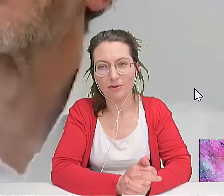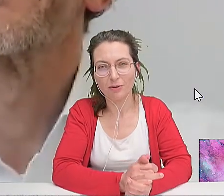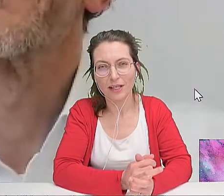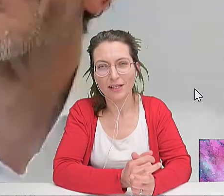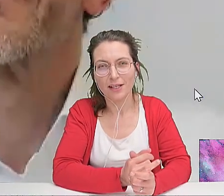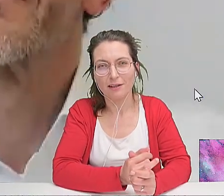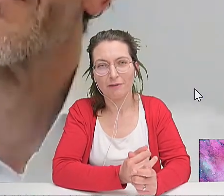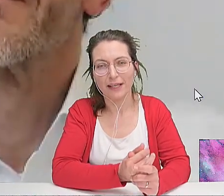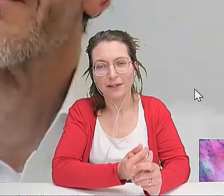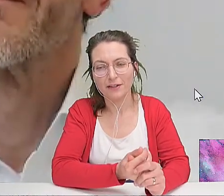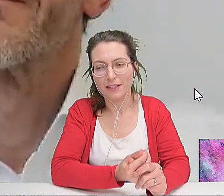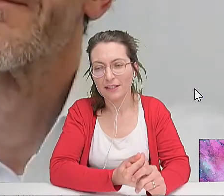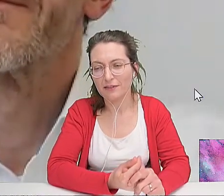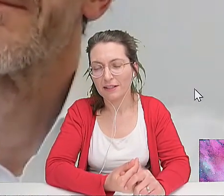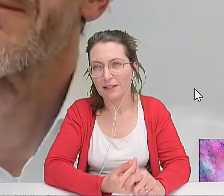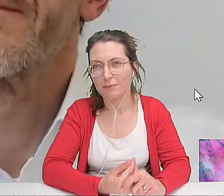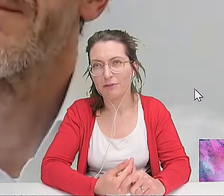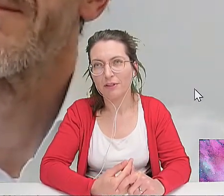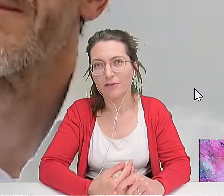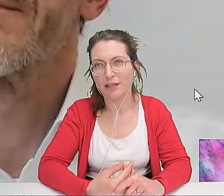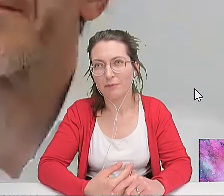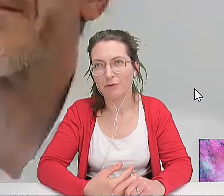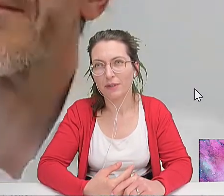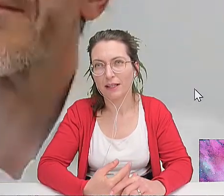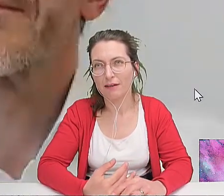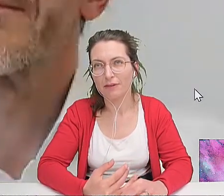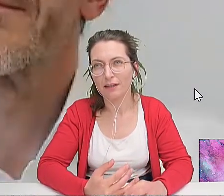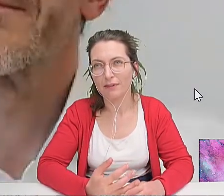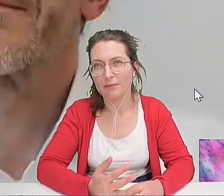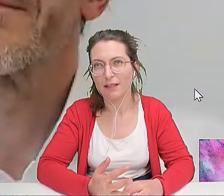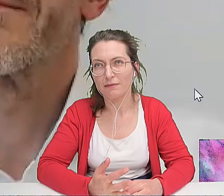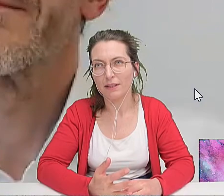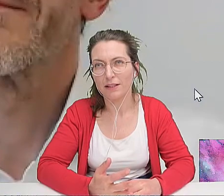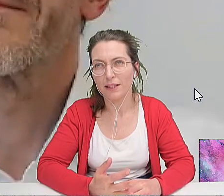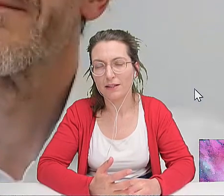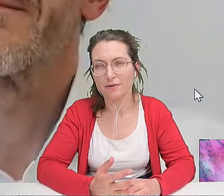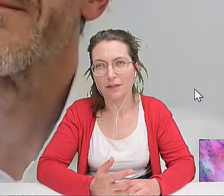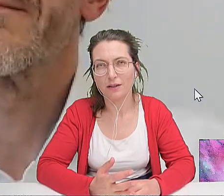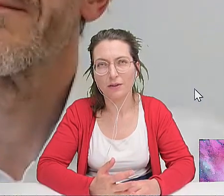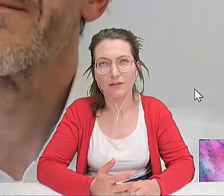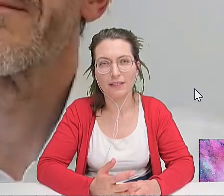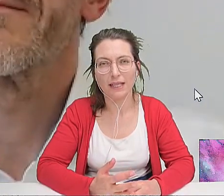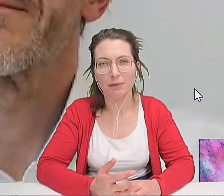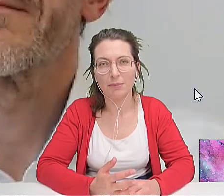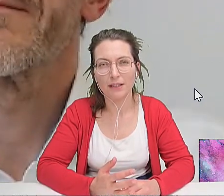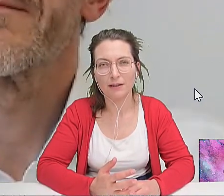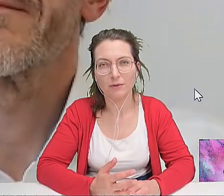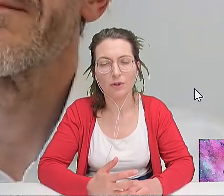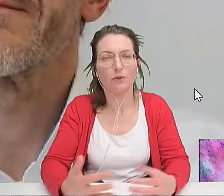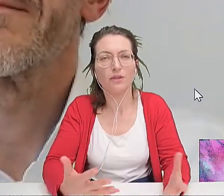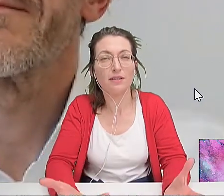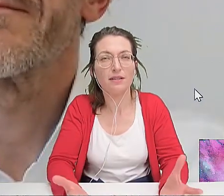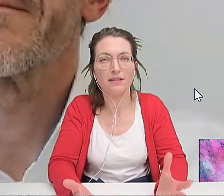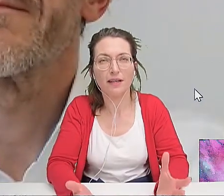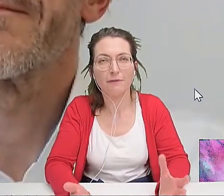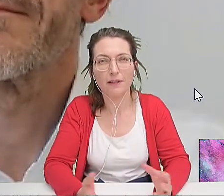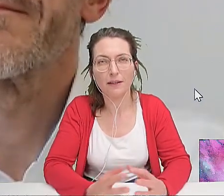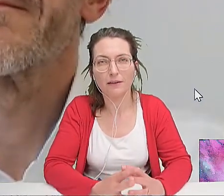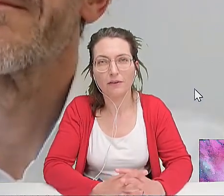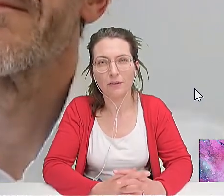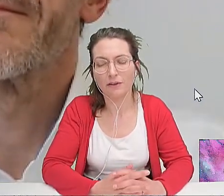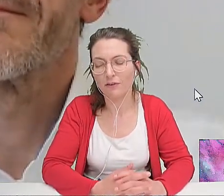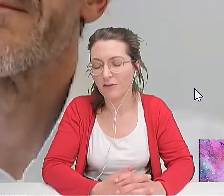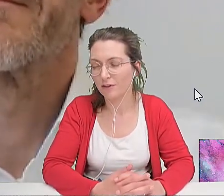während Corona? Verändert sich das was? Habt ihr viel zu kämpfen mit Nachfragen? Was machen wir denn jetzt? Oder könnt ihr was anbieten? Oder nutzen Sie es